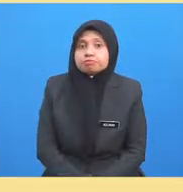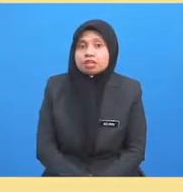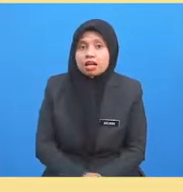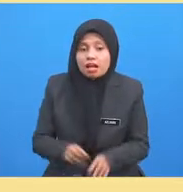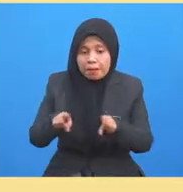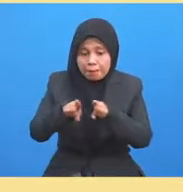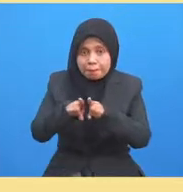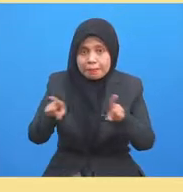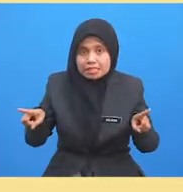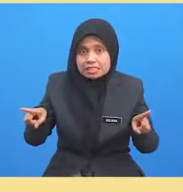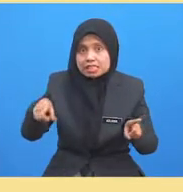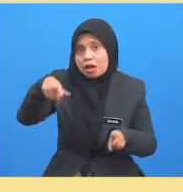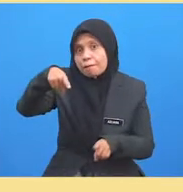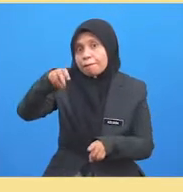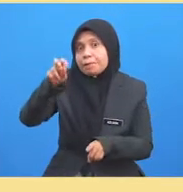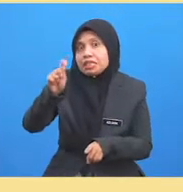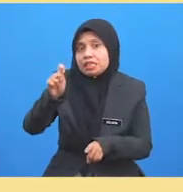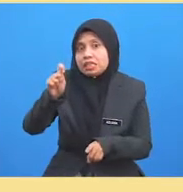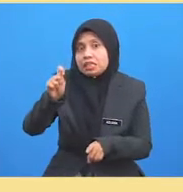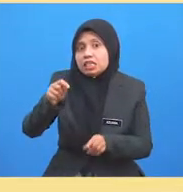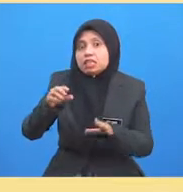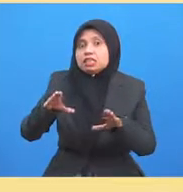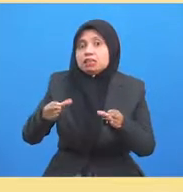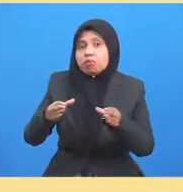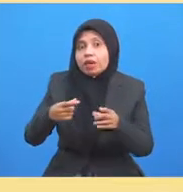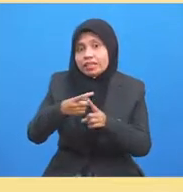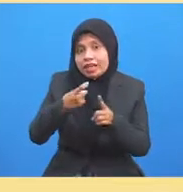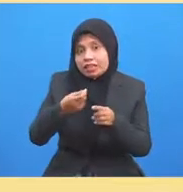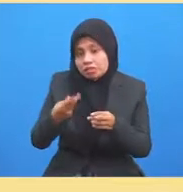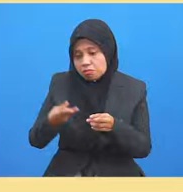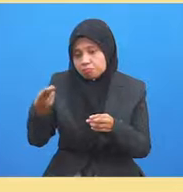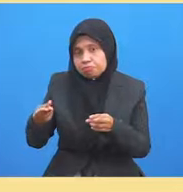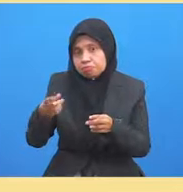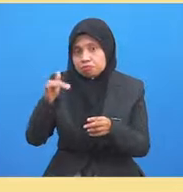Berbeza dengan prototipe yang dibina daripada bahan sebenar.